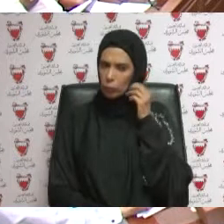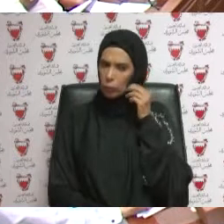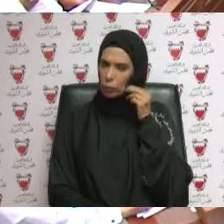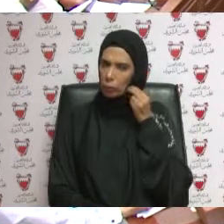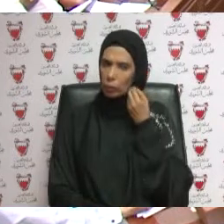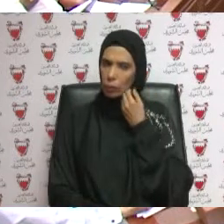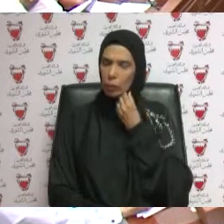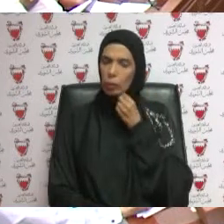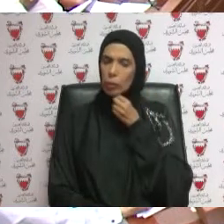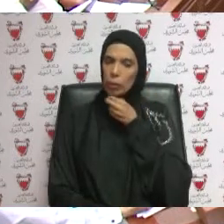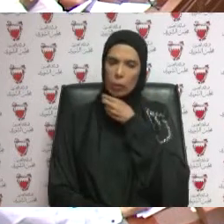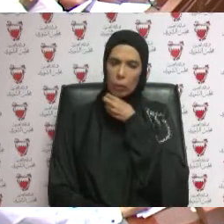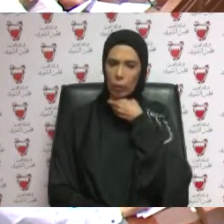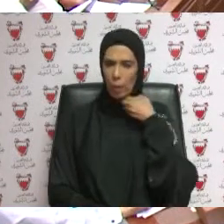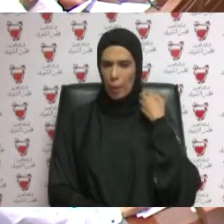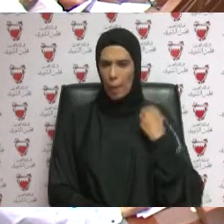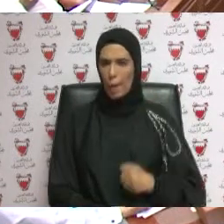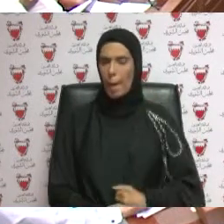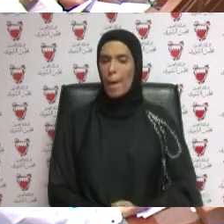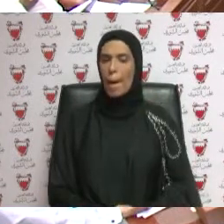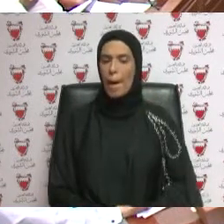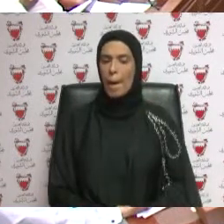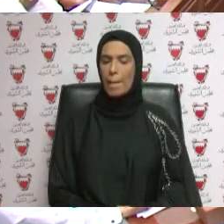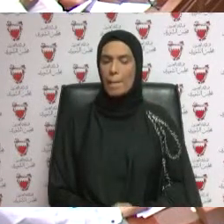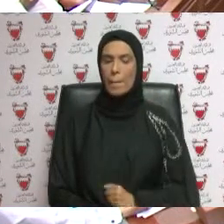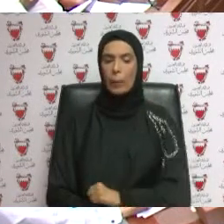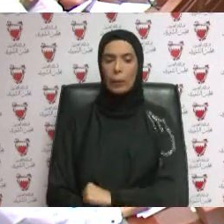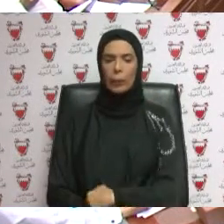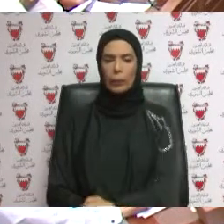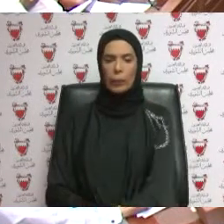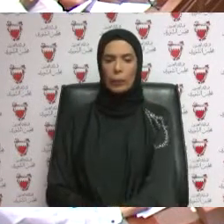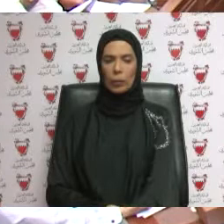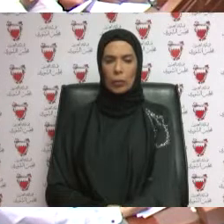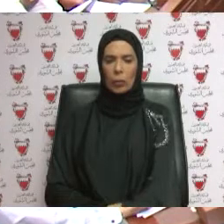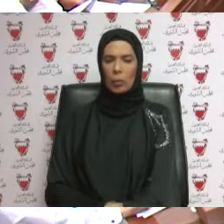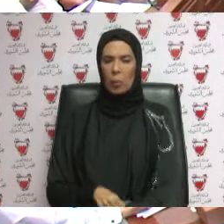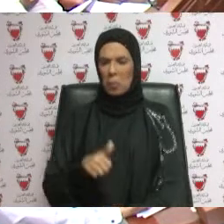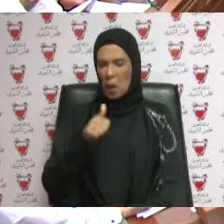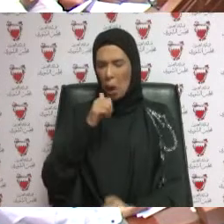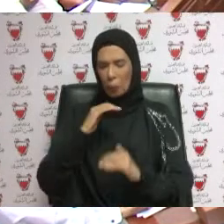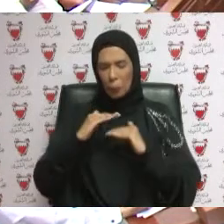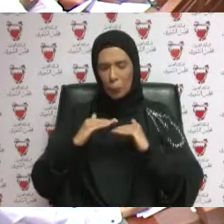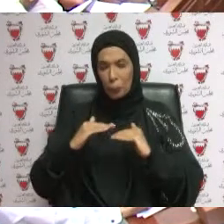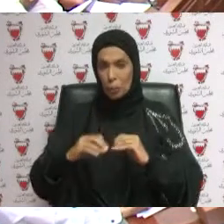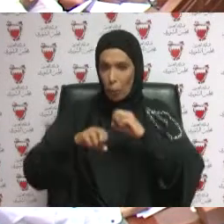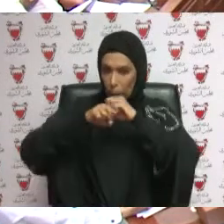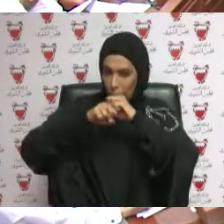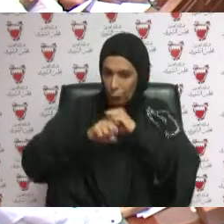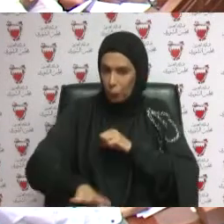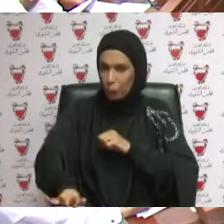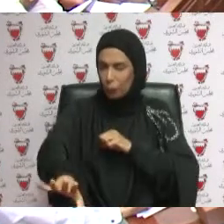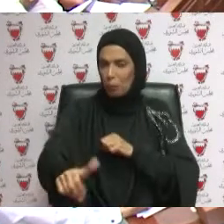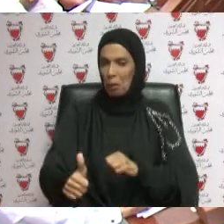تدفق المياه في هذا الممر حتى لا تكون هناك مياه راكدة تسبب في